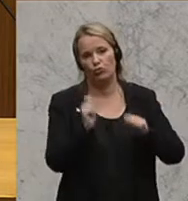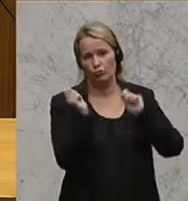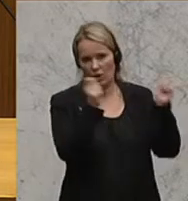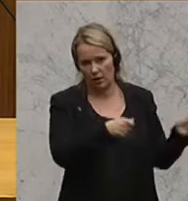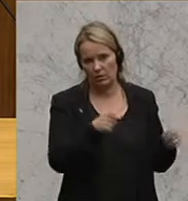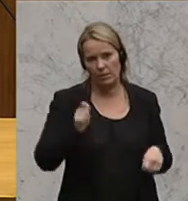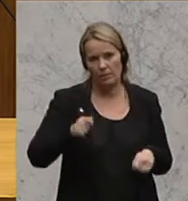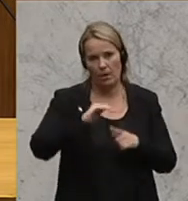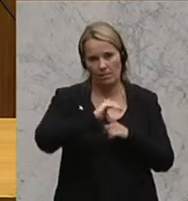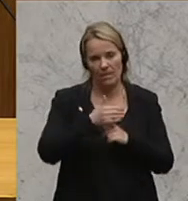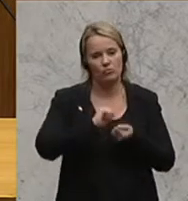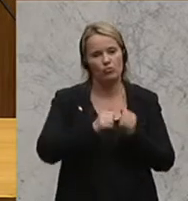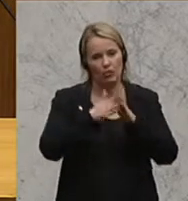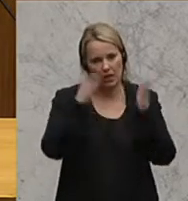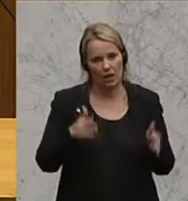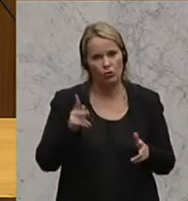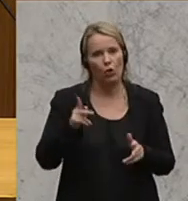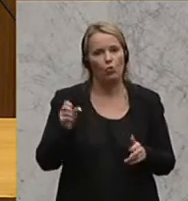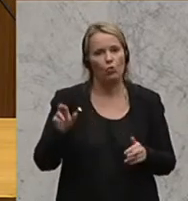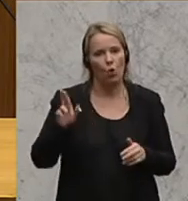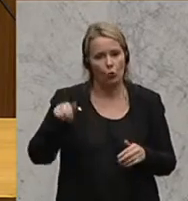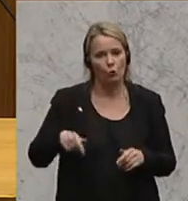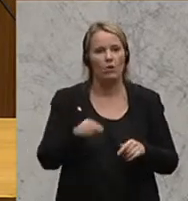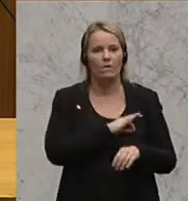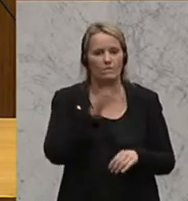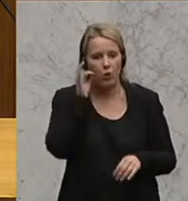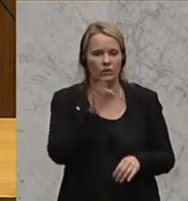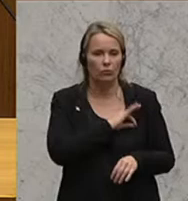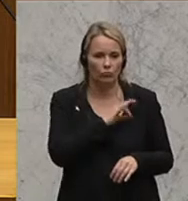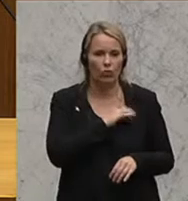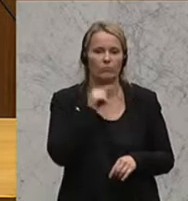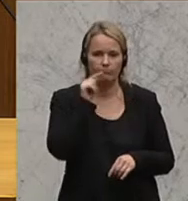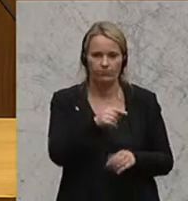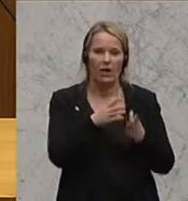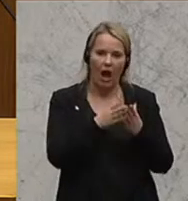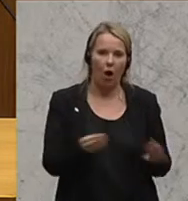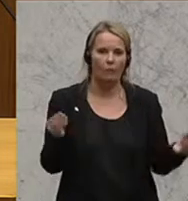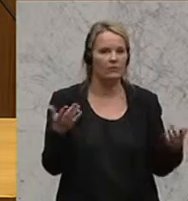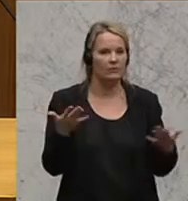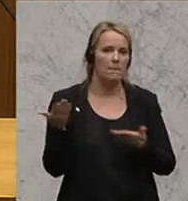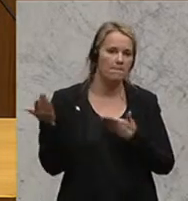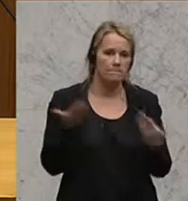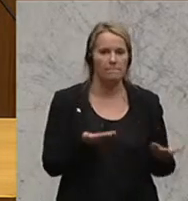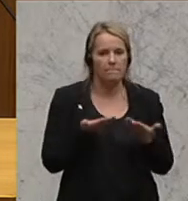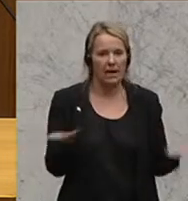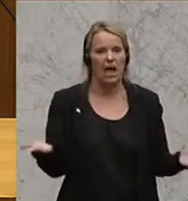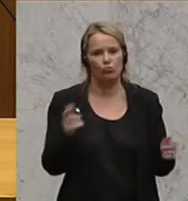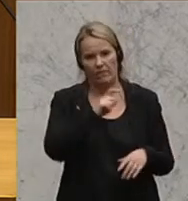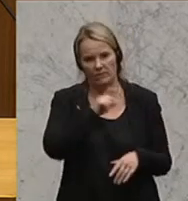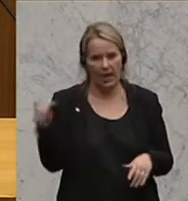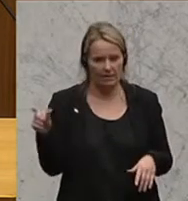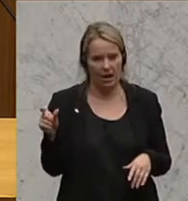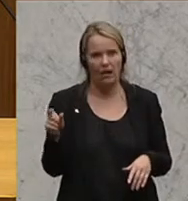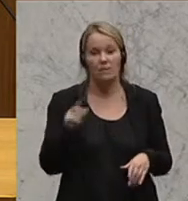der Abgeordneten Pilz, Steinhauser, Korun, Freundinnen und Freunde betreffend Auflösung der Bereitschaftseinheit. Die